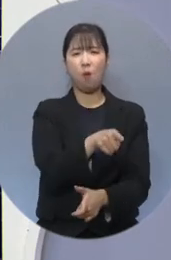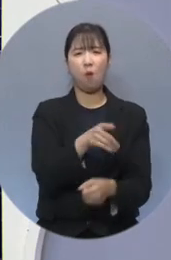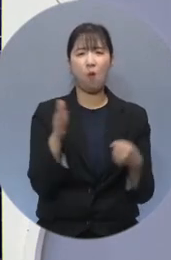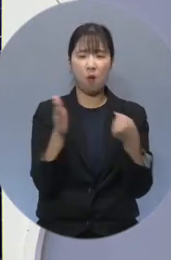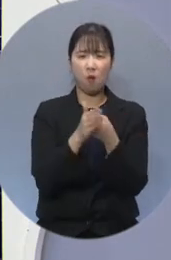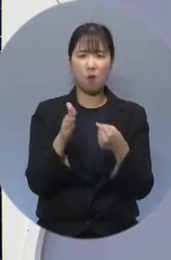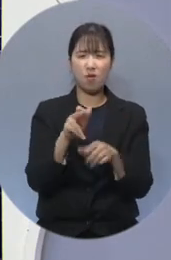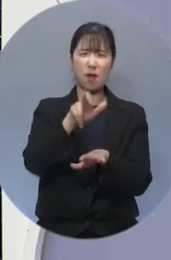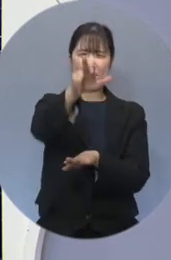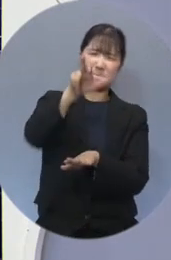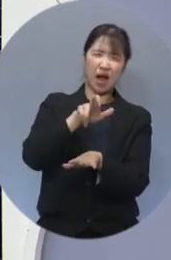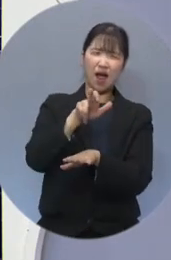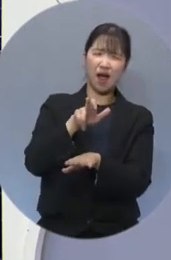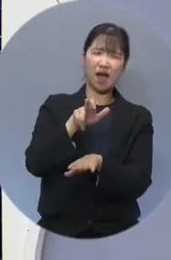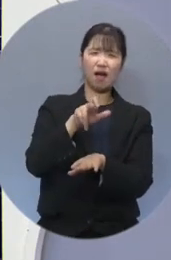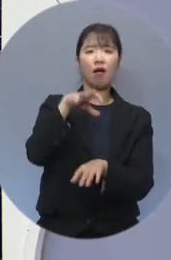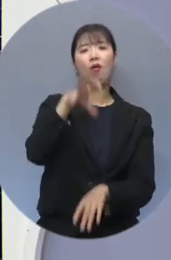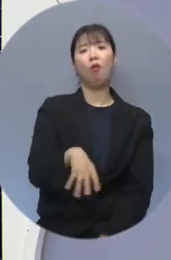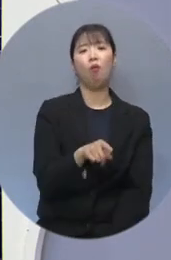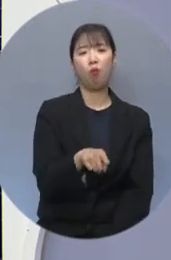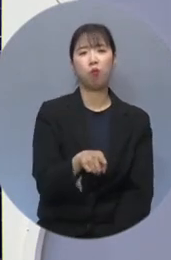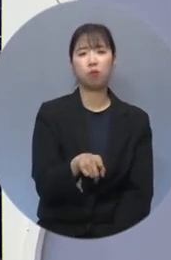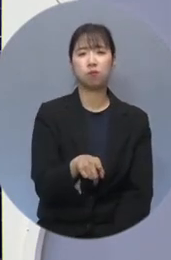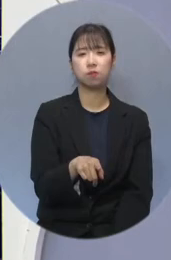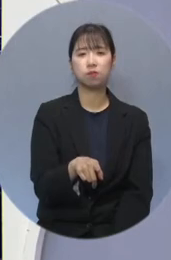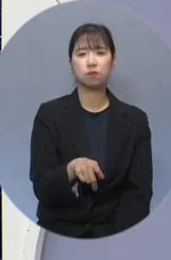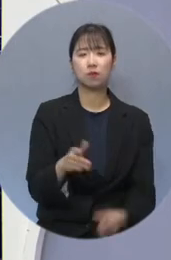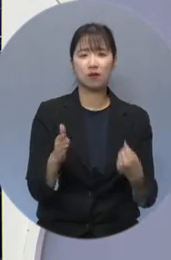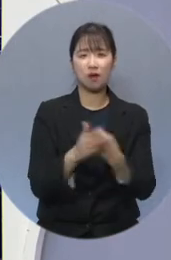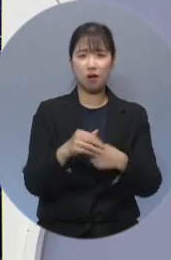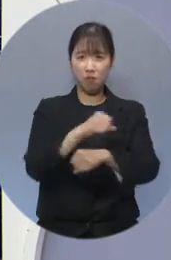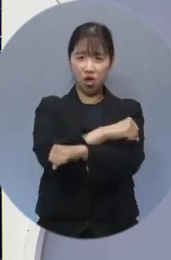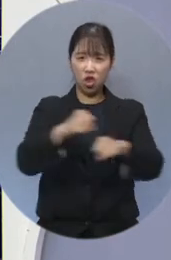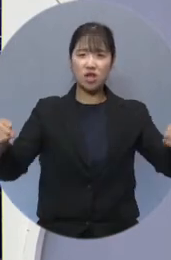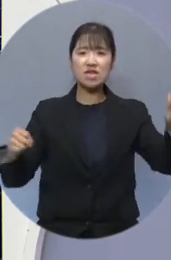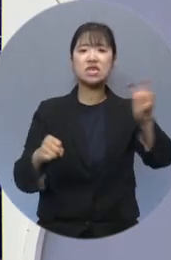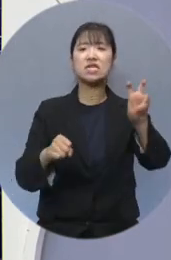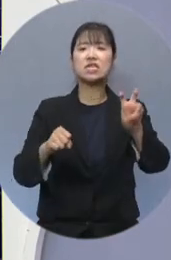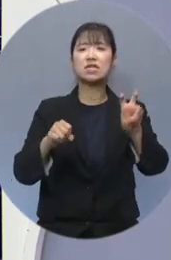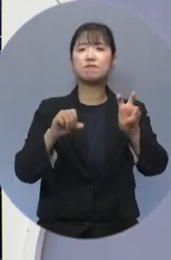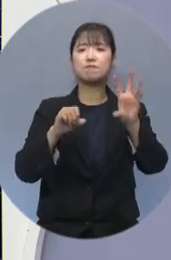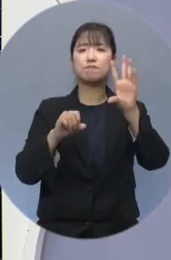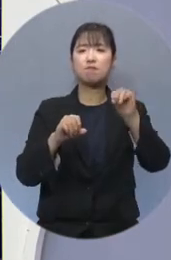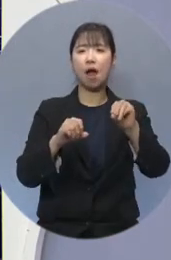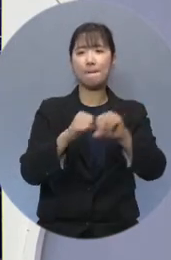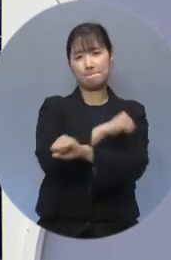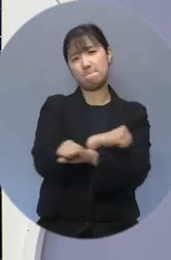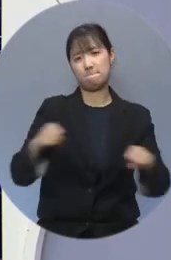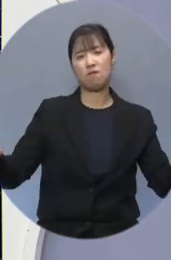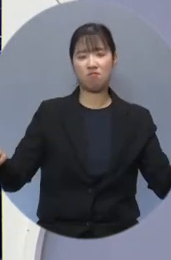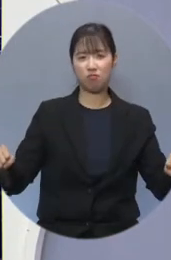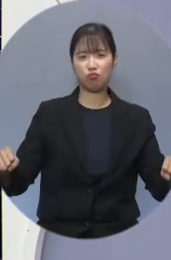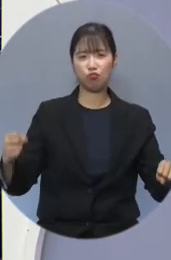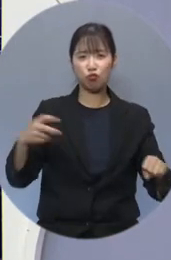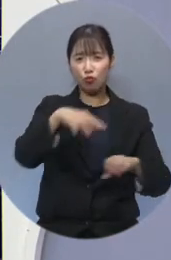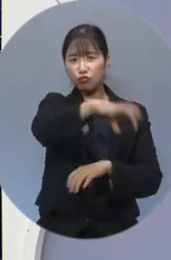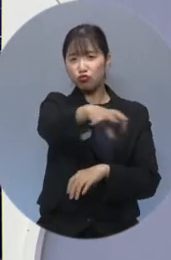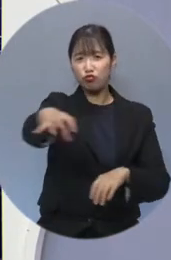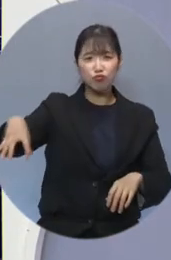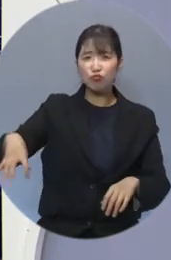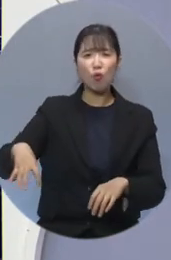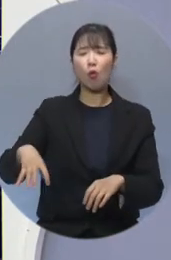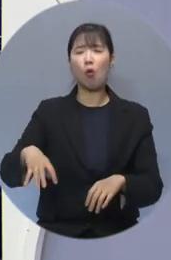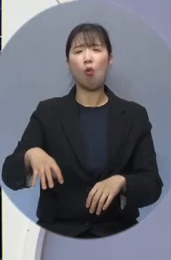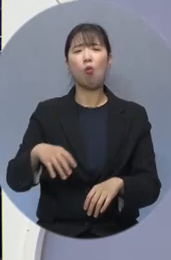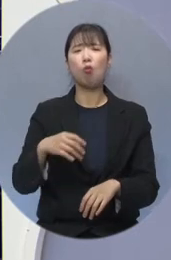화격장이라서 박격포를 쏘는 곳입니다. 그러니까 면적이 20만 평 이상이고요. 그래서 그 주변은 아무것도 활용을